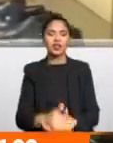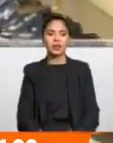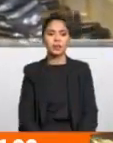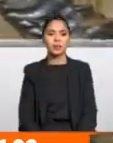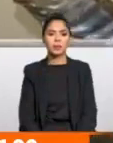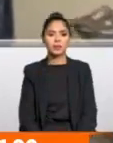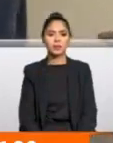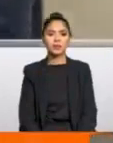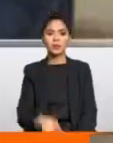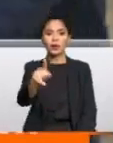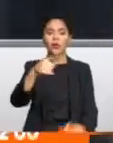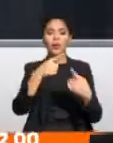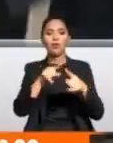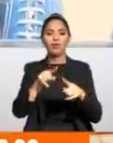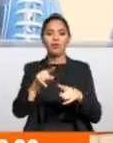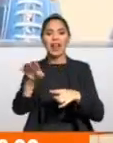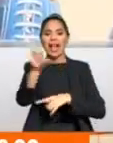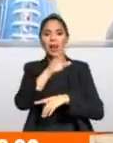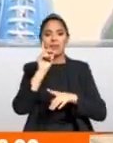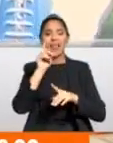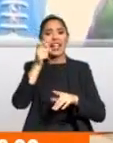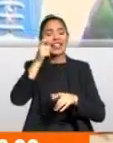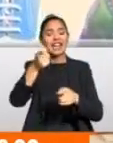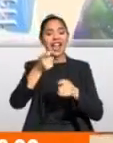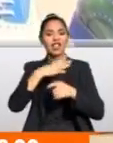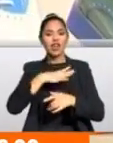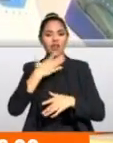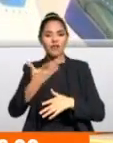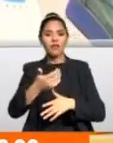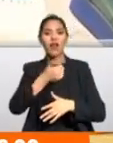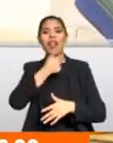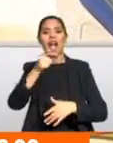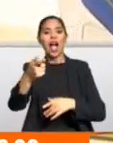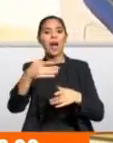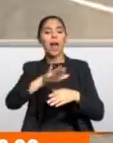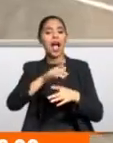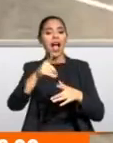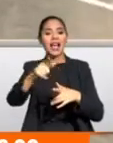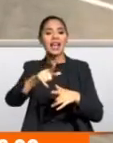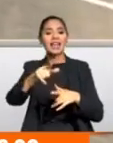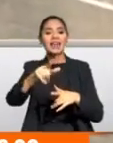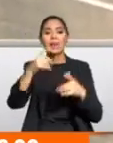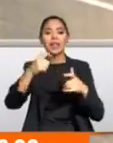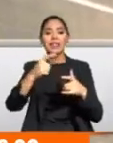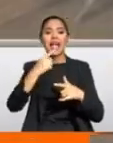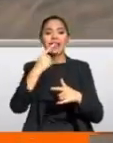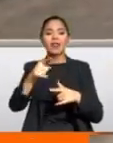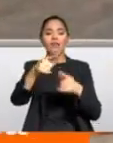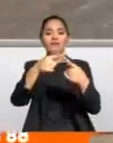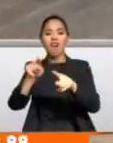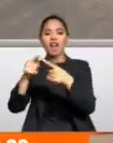Ya bunların farkı şimdi farkındalık yaratmak. Dikkat çekiyor, hatta soruyorlar ya abi ayakkabını bir yerde mi çaldırdın, unuttun falan gibisinden.